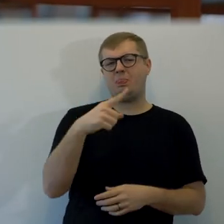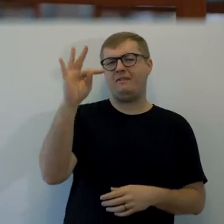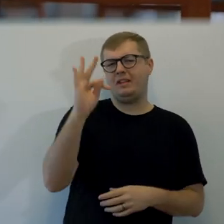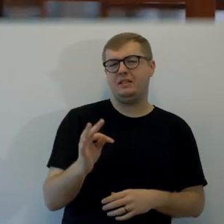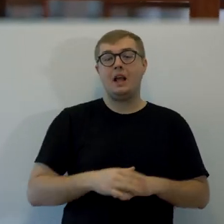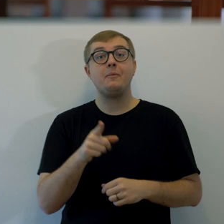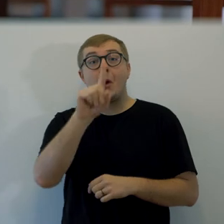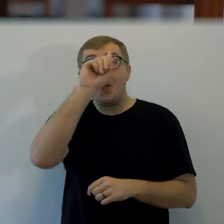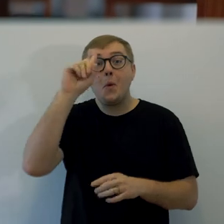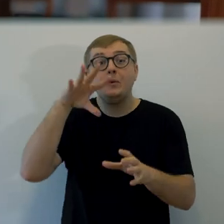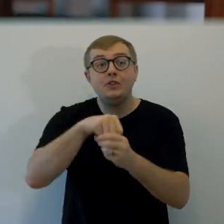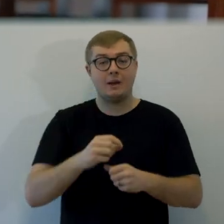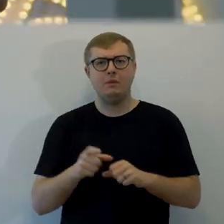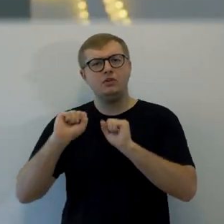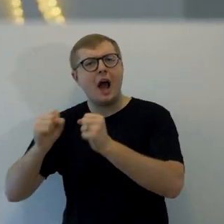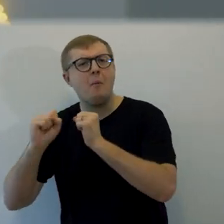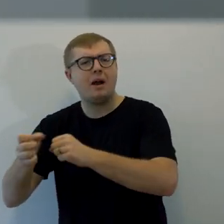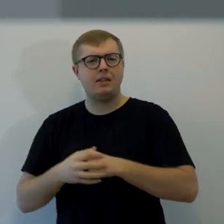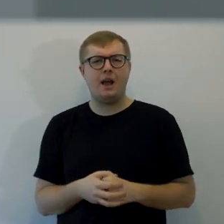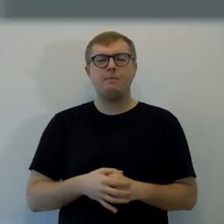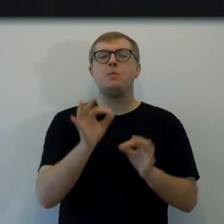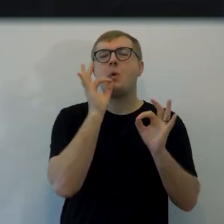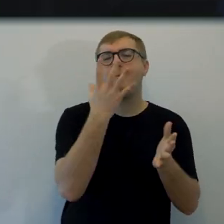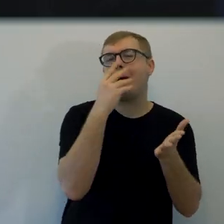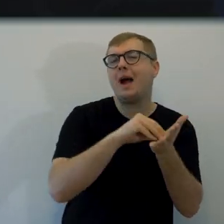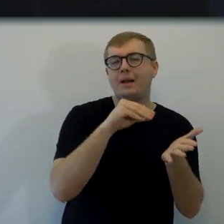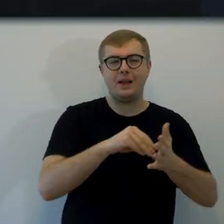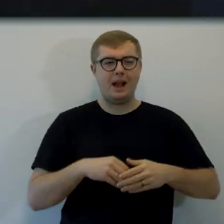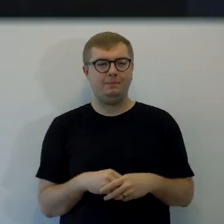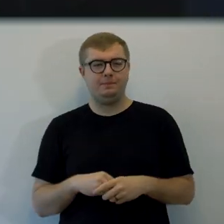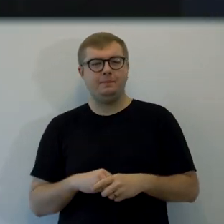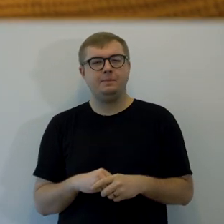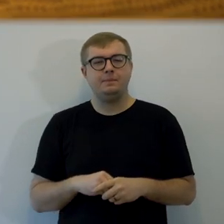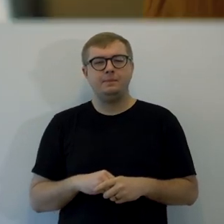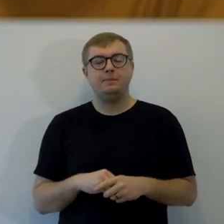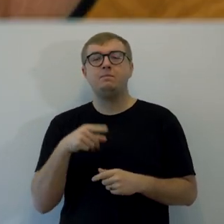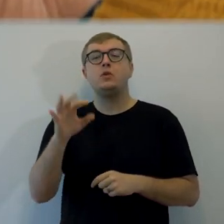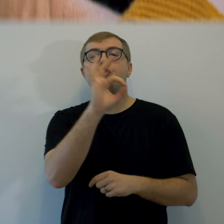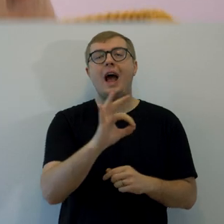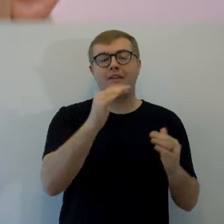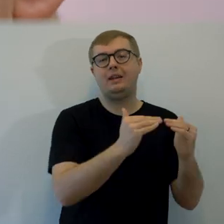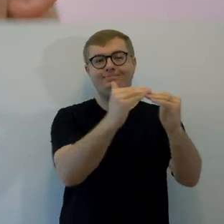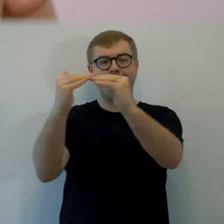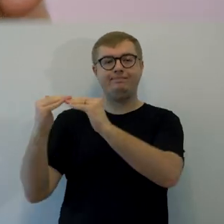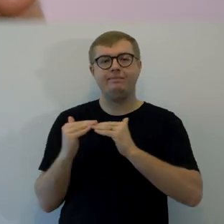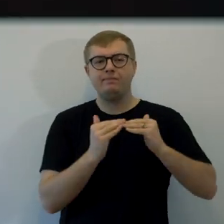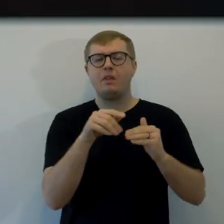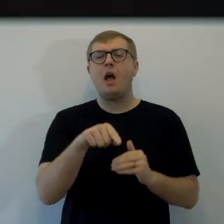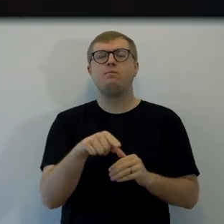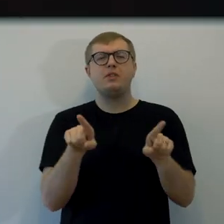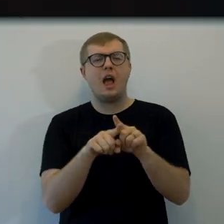to nie tylko definicja, to ludzie. To działanie. To dobra praktyka. To wyrównywanie